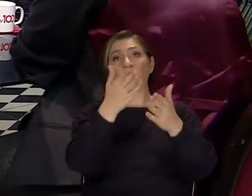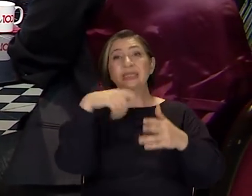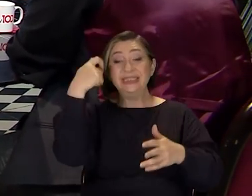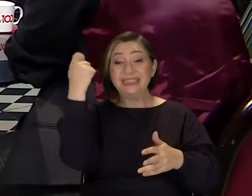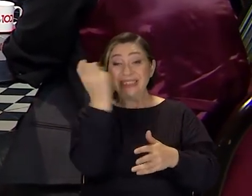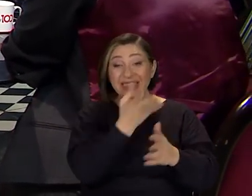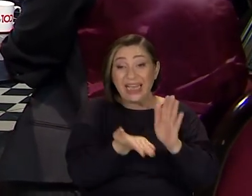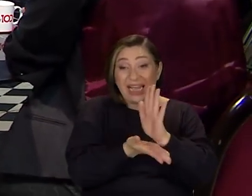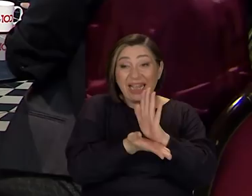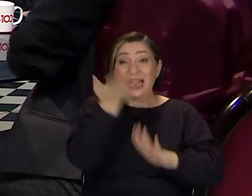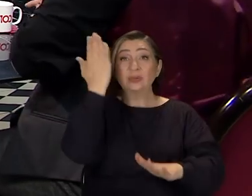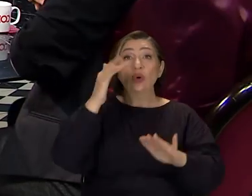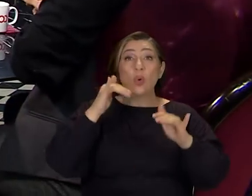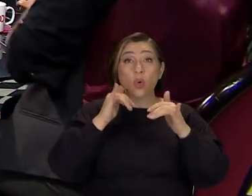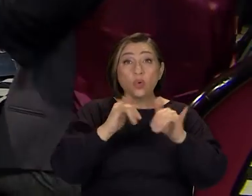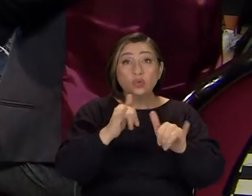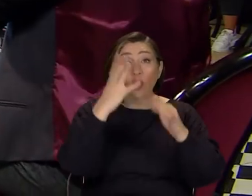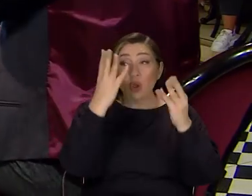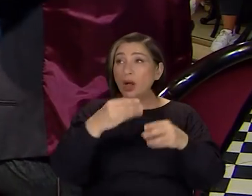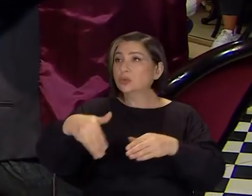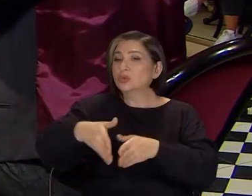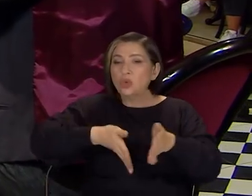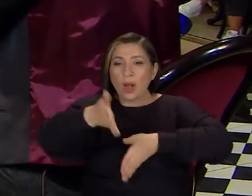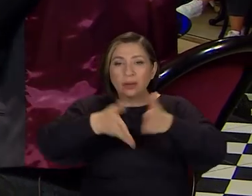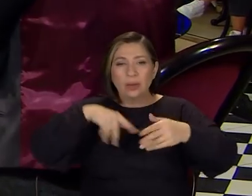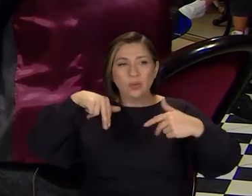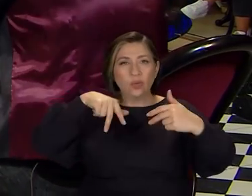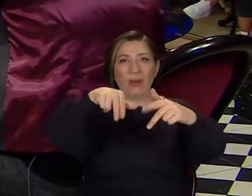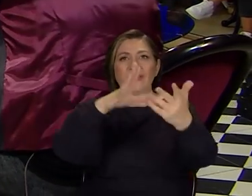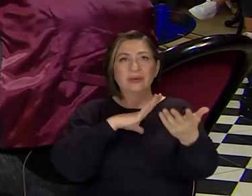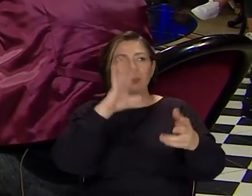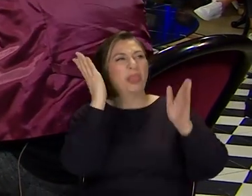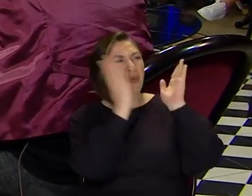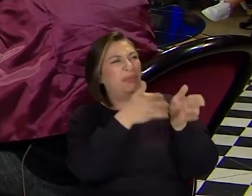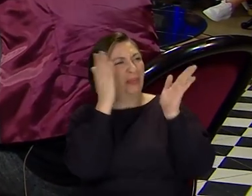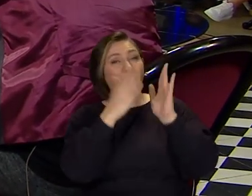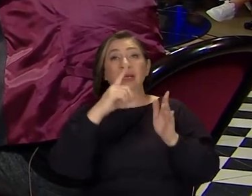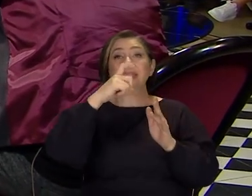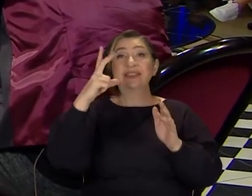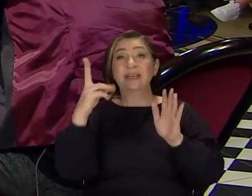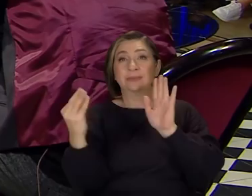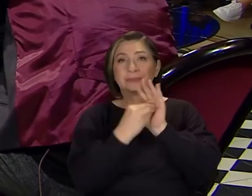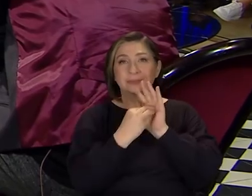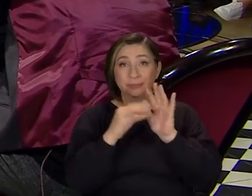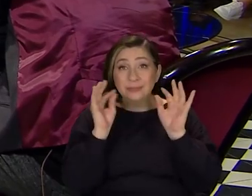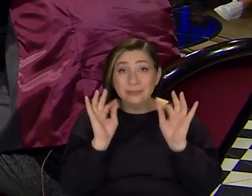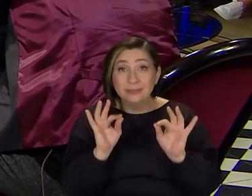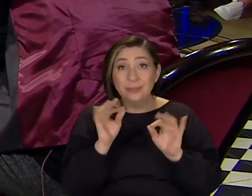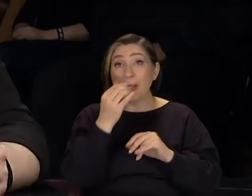dizisi kaldırılmış oyuncu olarak sokakta yürümek var. CV'ye ekleniyor galiba işte.